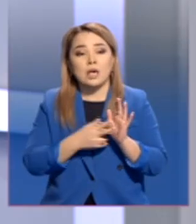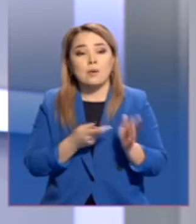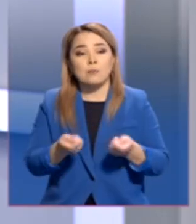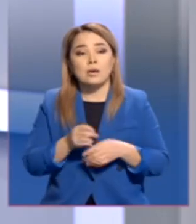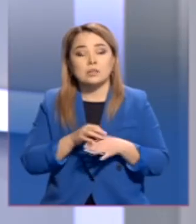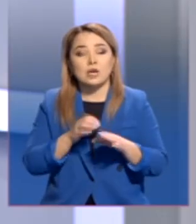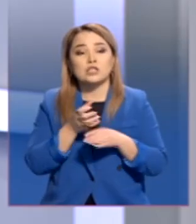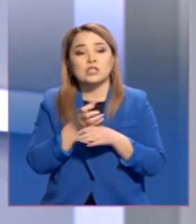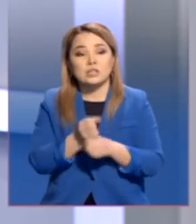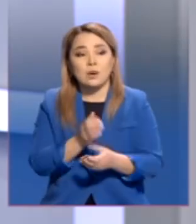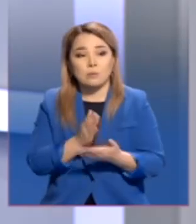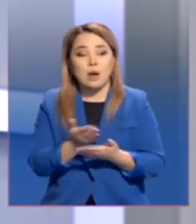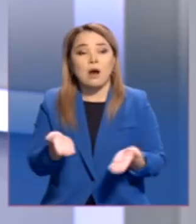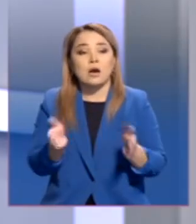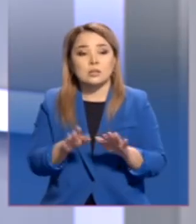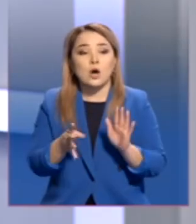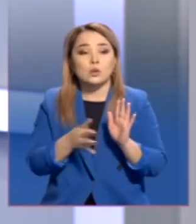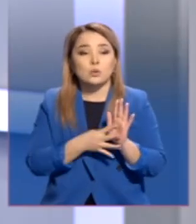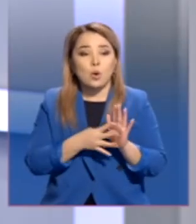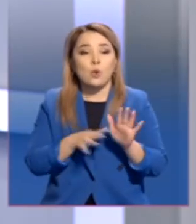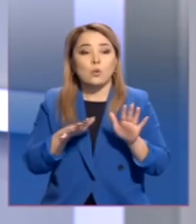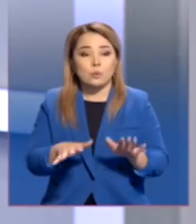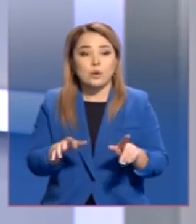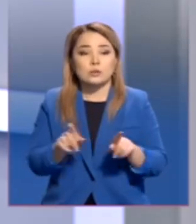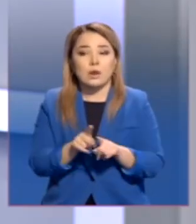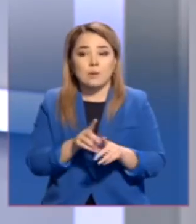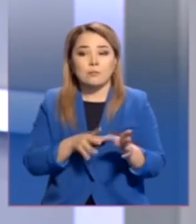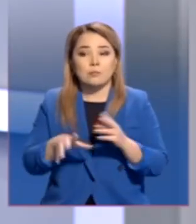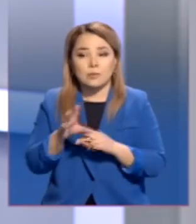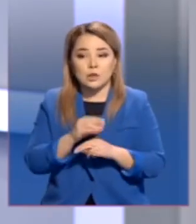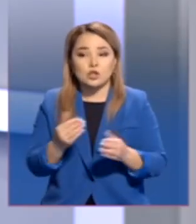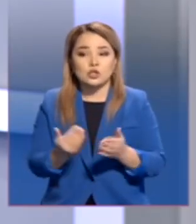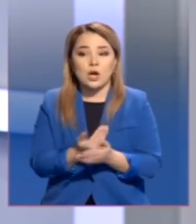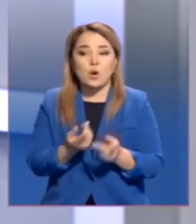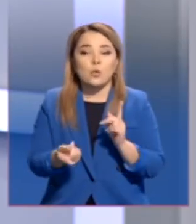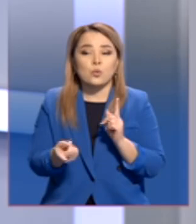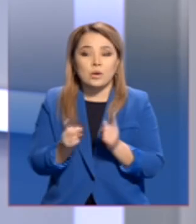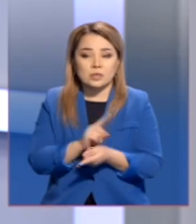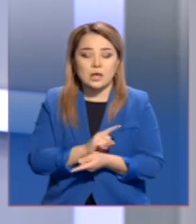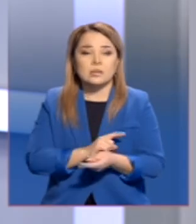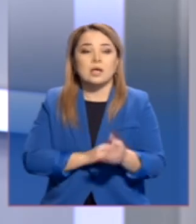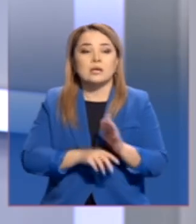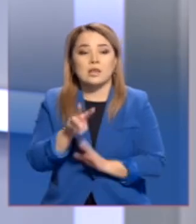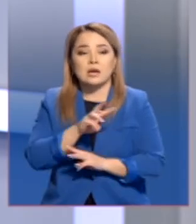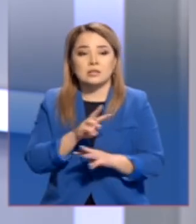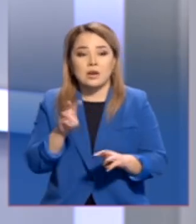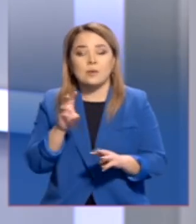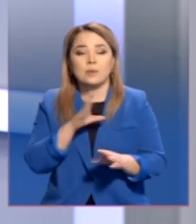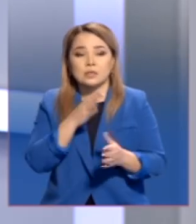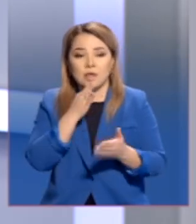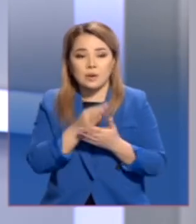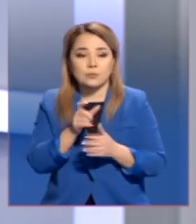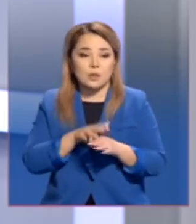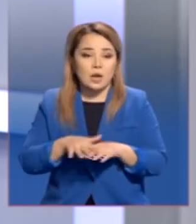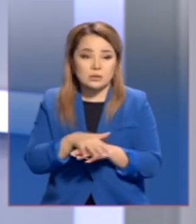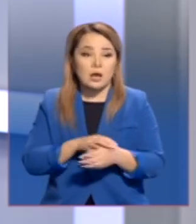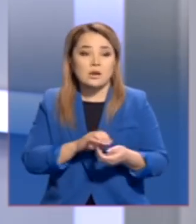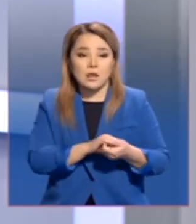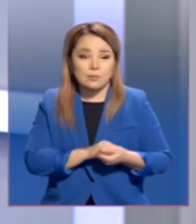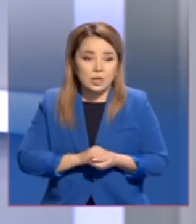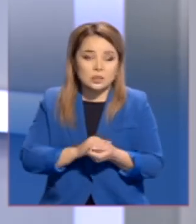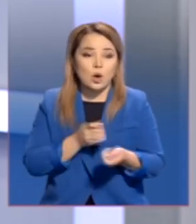мандатқа шектеледі тағы. Қалған 9 орындағы мандат, оның барлығы жаңа өзгерістермен Сенатқа Қазақстан Халықтар Ассамблеясының мандатымен кететін